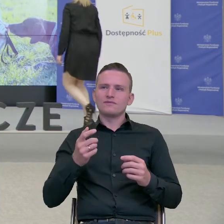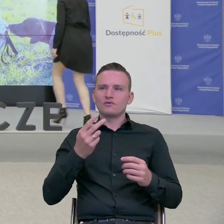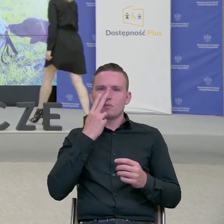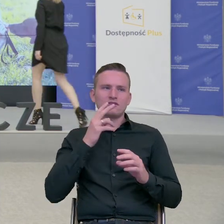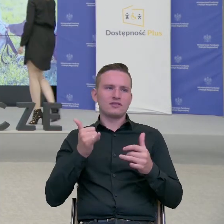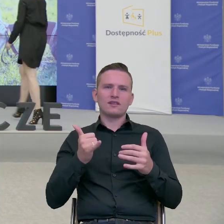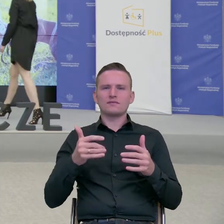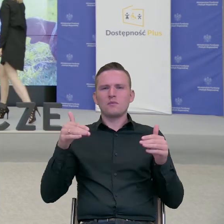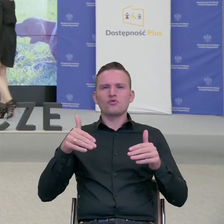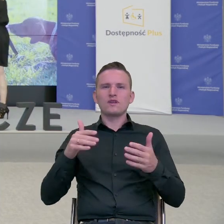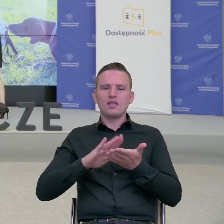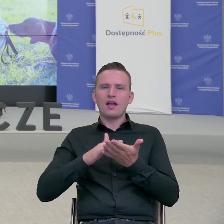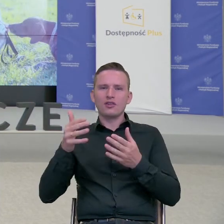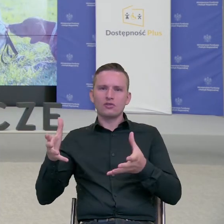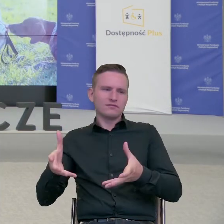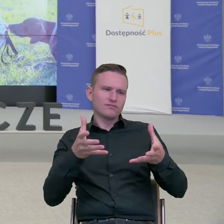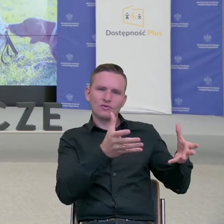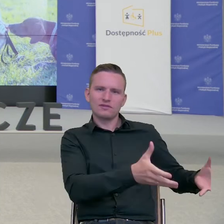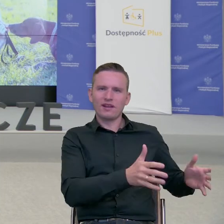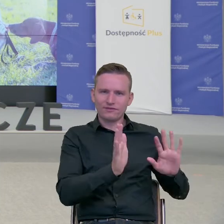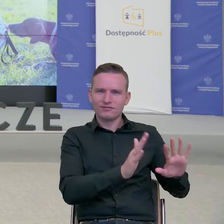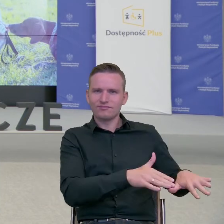To może odstawcie po prostu. No.